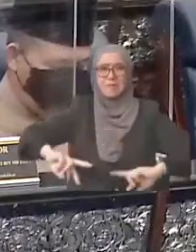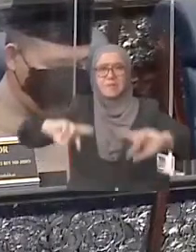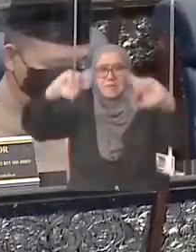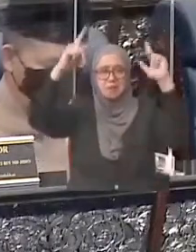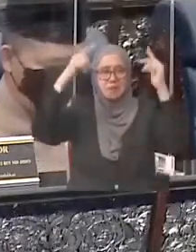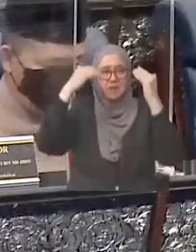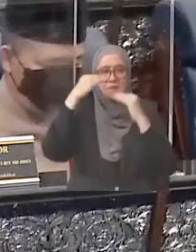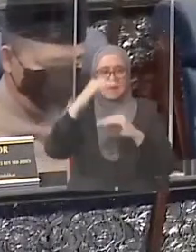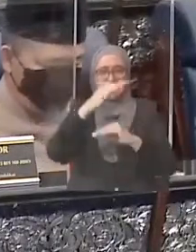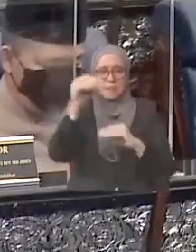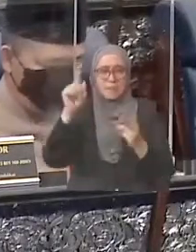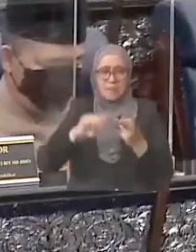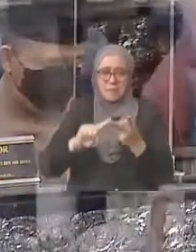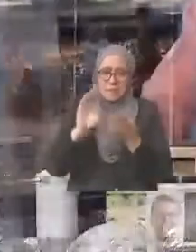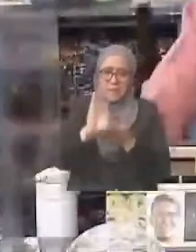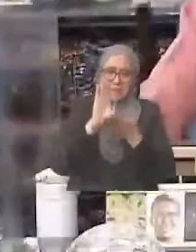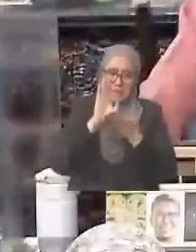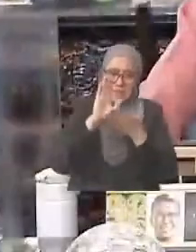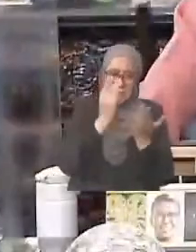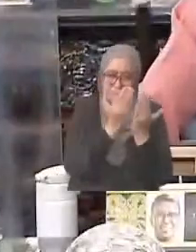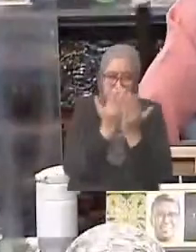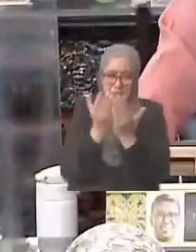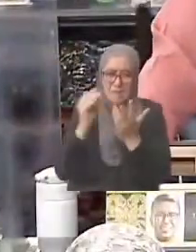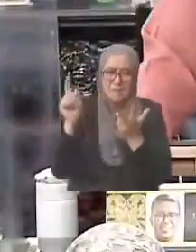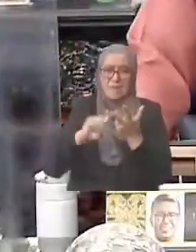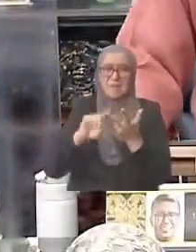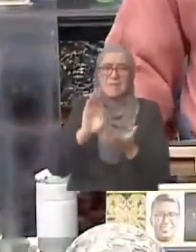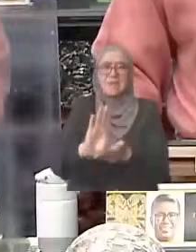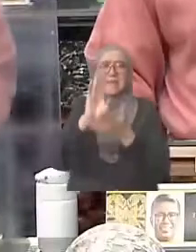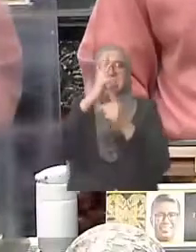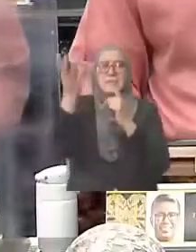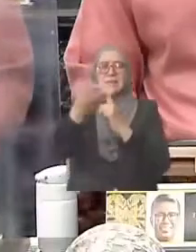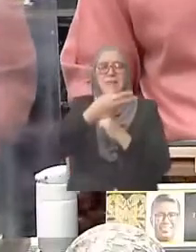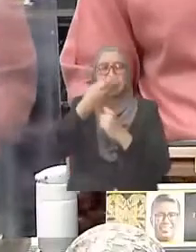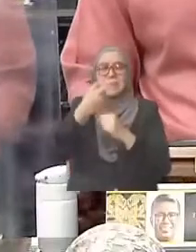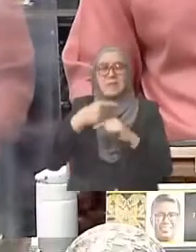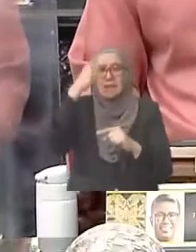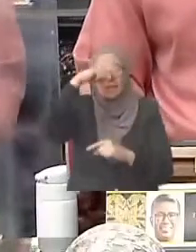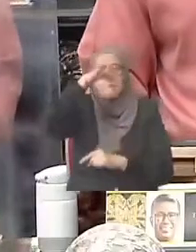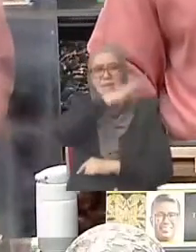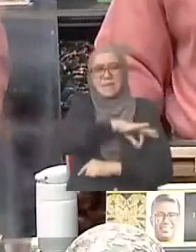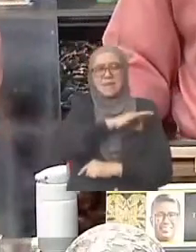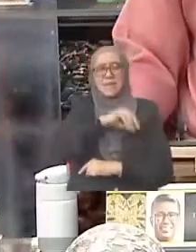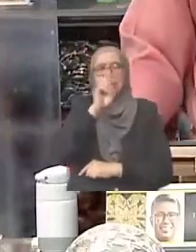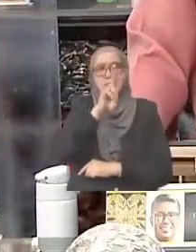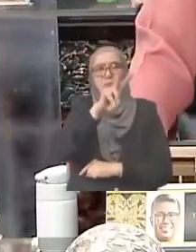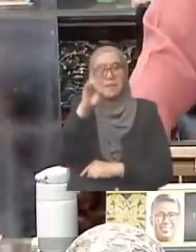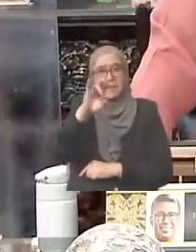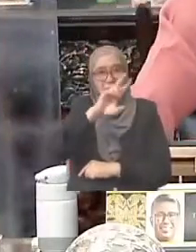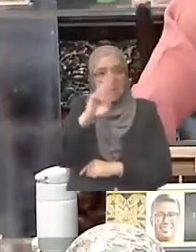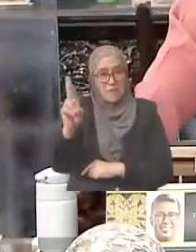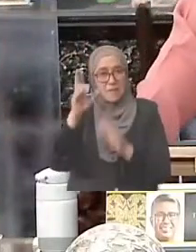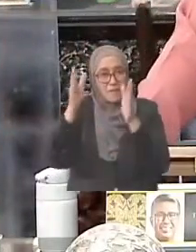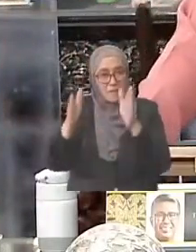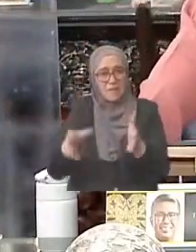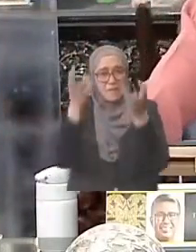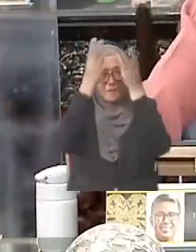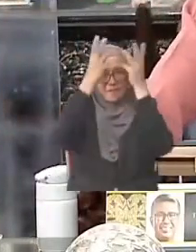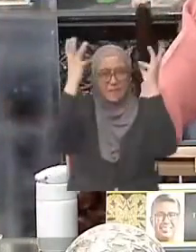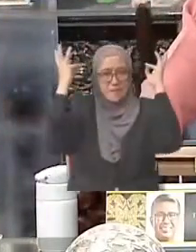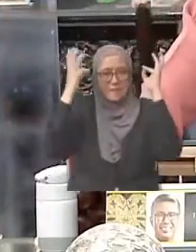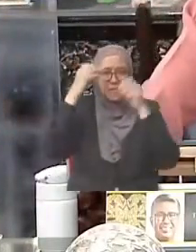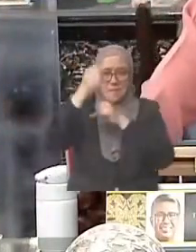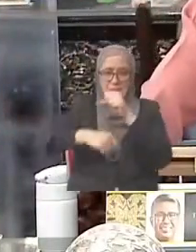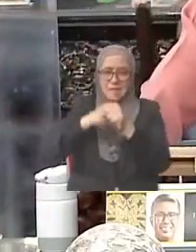dan bantuan persekolahan serta bantuan kebajikan untuk manfaat hampir 200.000 orang asli untuk tahun hadapan kerajaan akan menaikkan